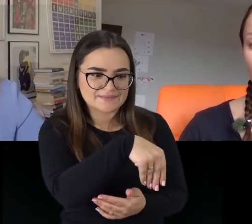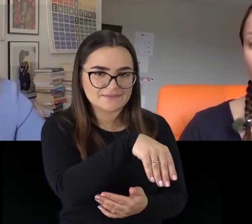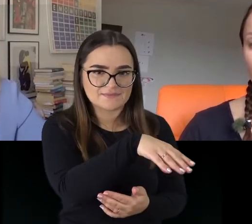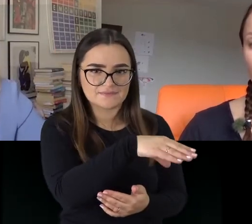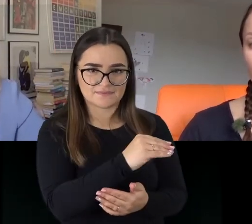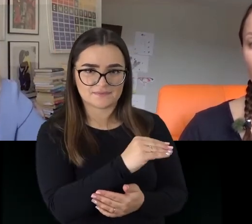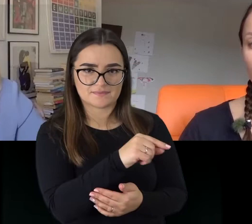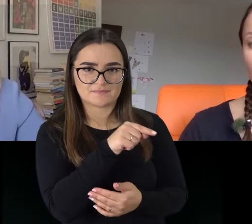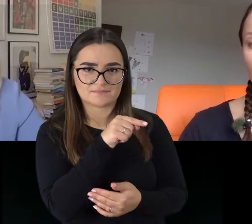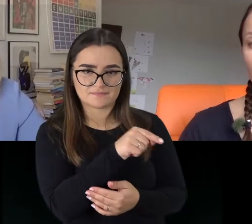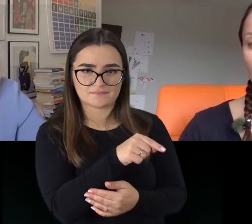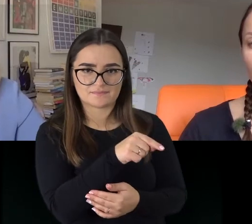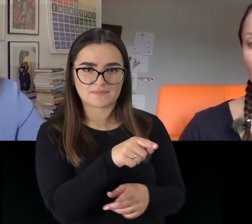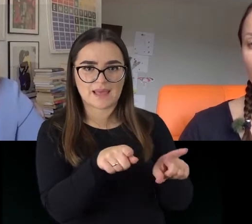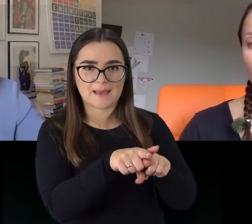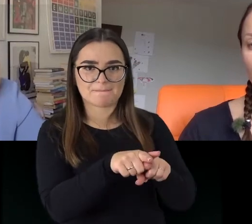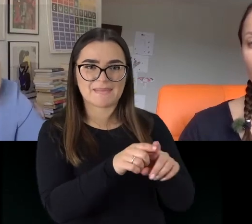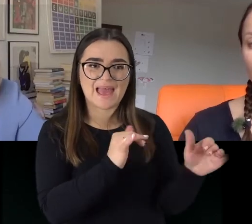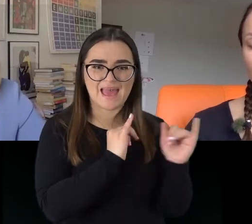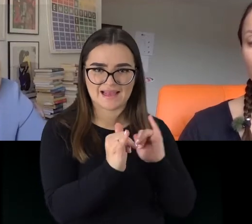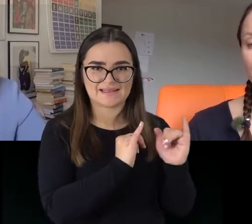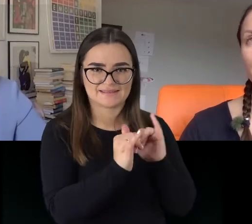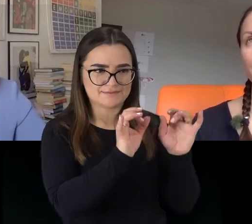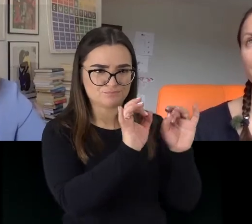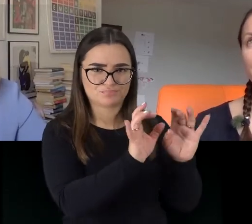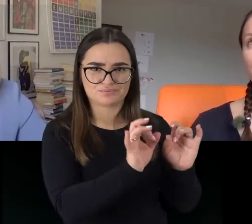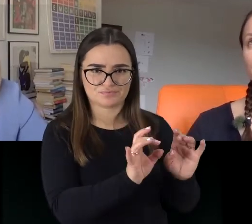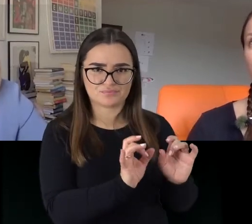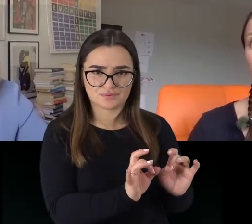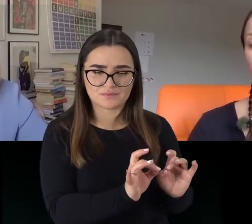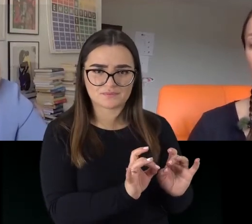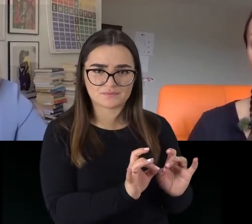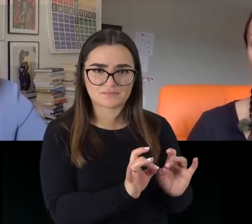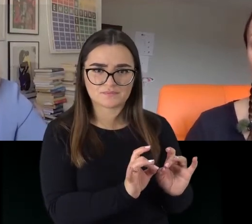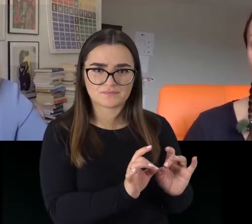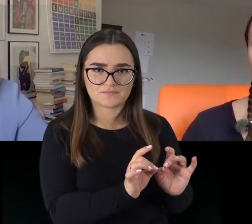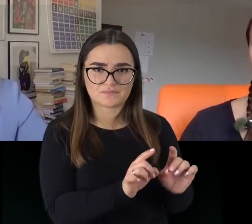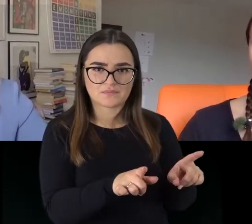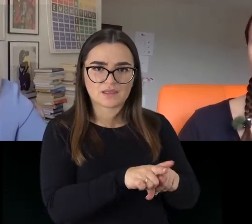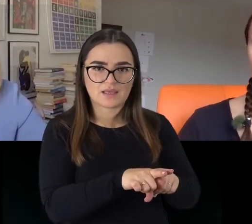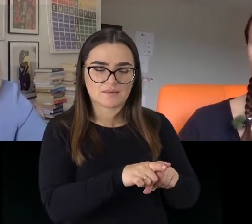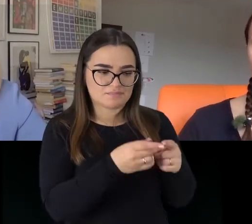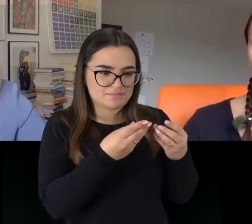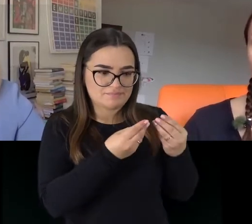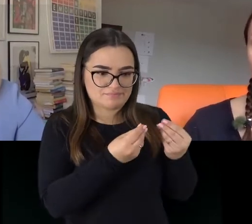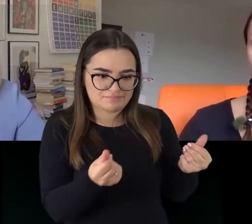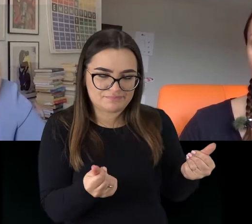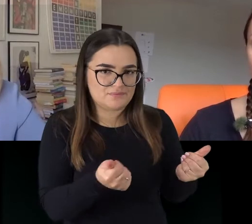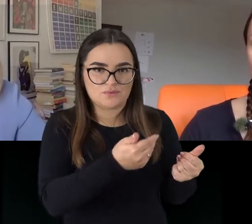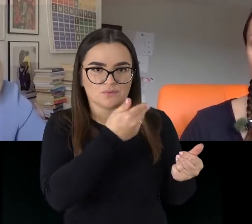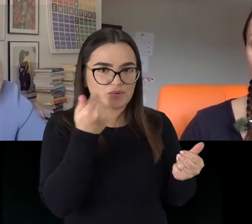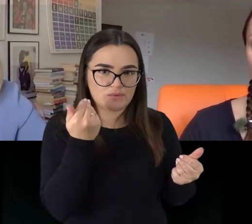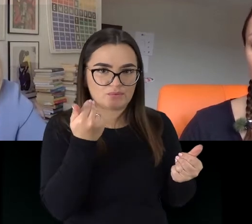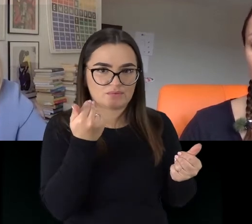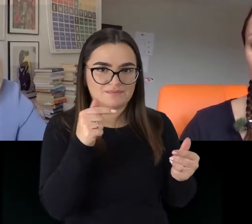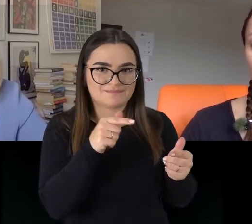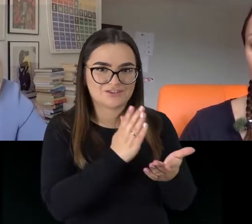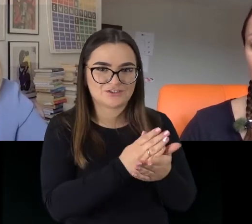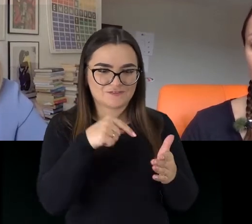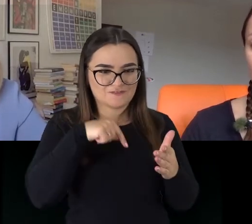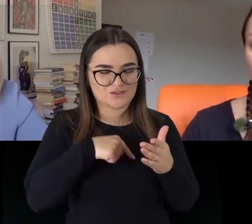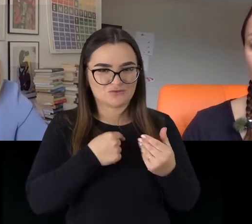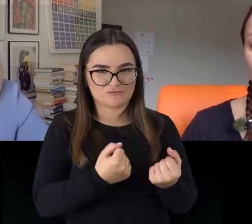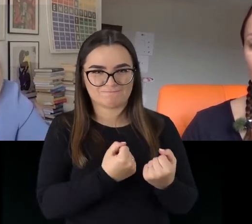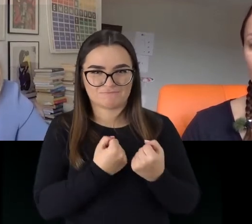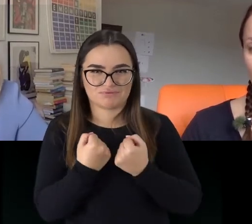tokie, kaip pasakyti, elgesiai toks ar ne, jisai nepraeina, jis nepaslysta, jisai mums rėžia ir tai padaro,